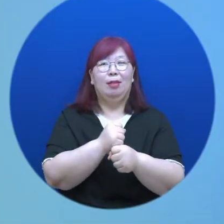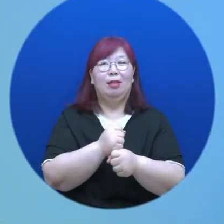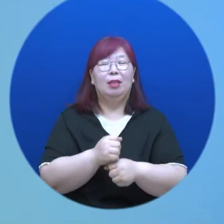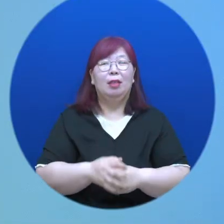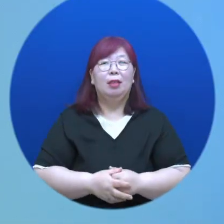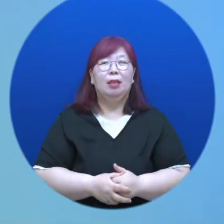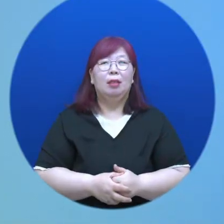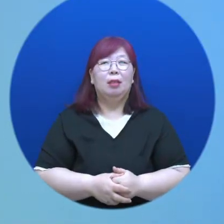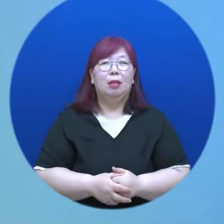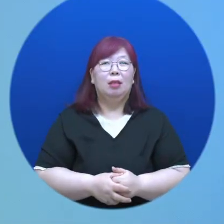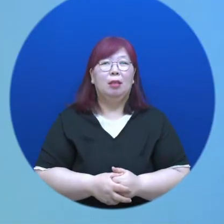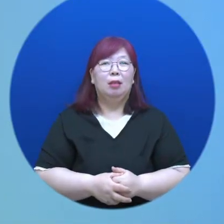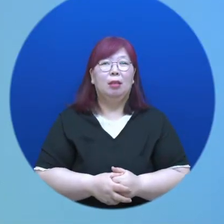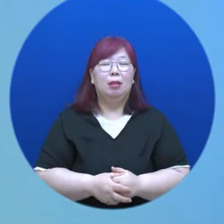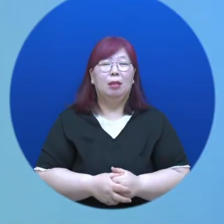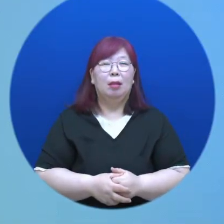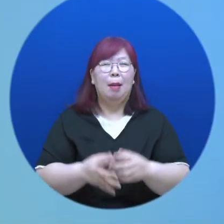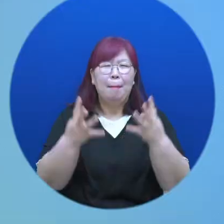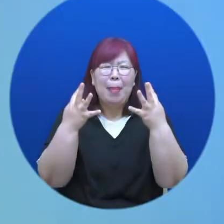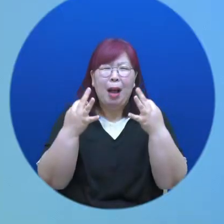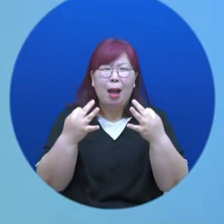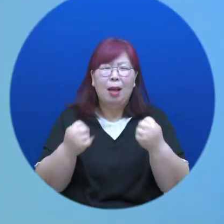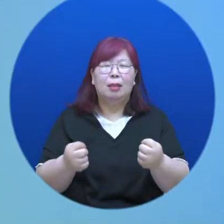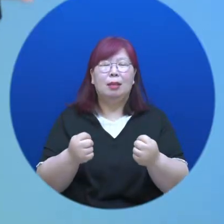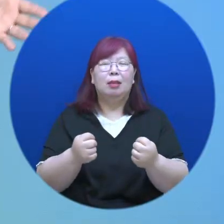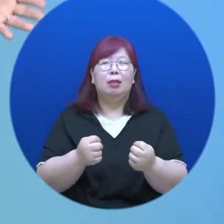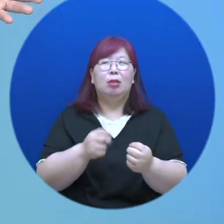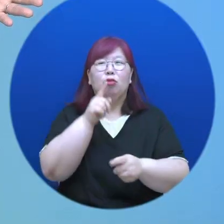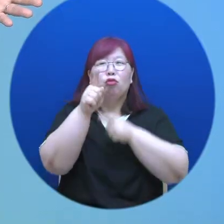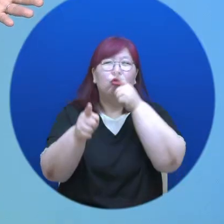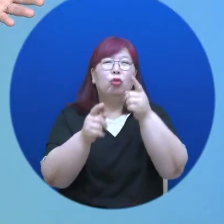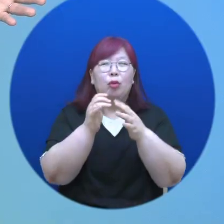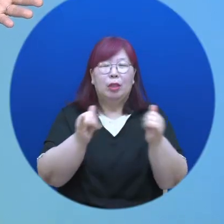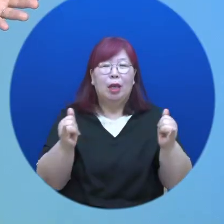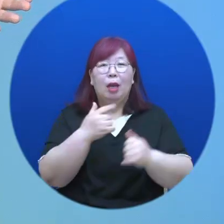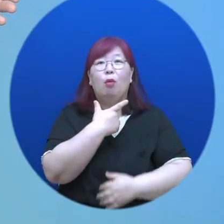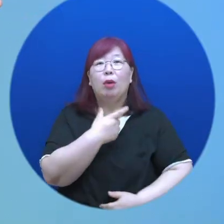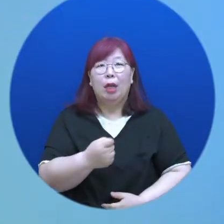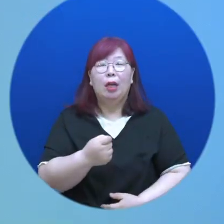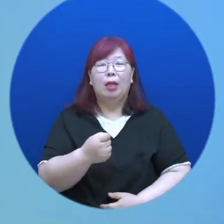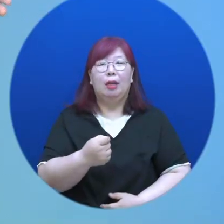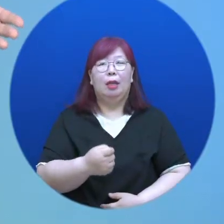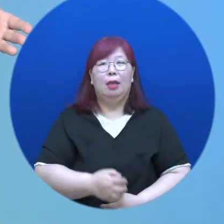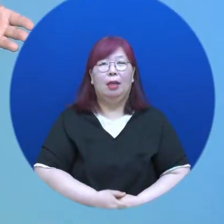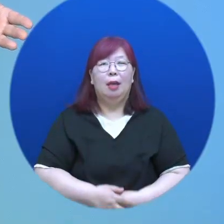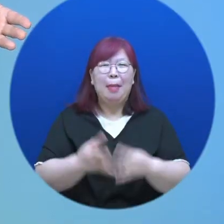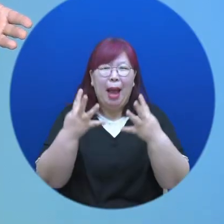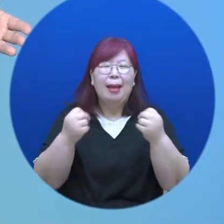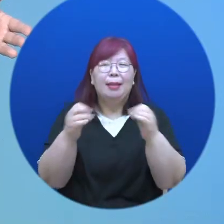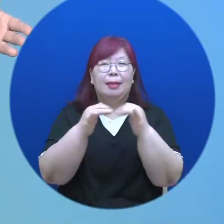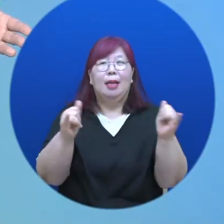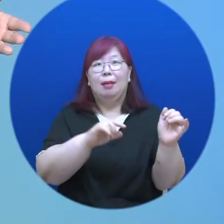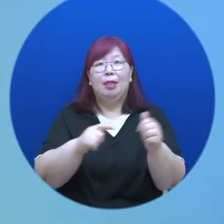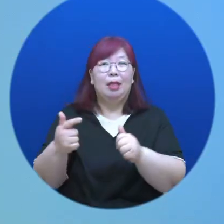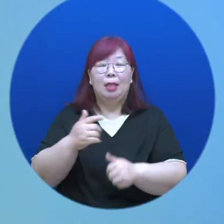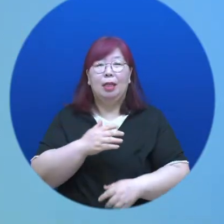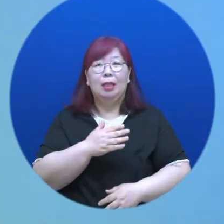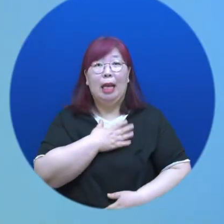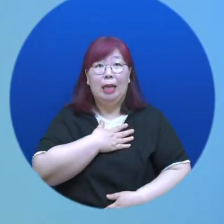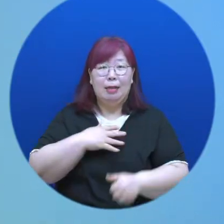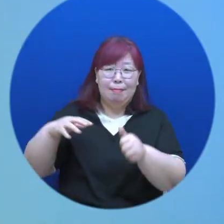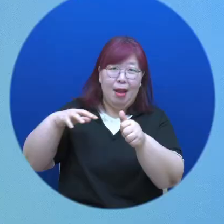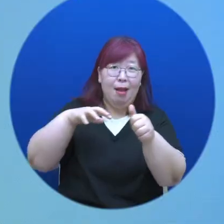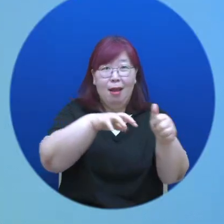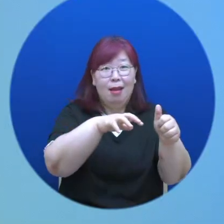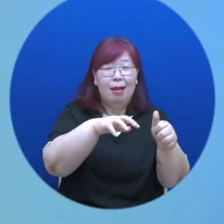그리고는 많은 구독자들이 구독하길 원하고요, 많은 사람들이 나를